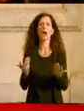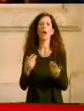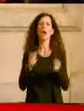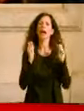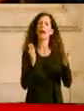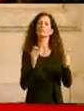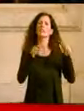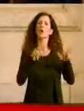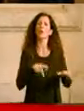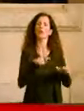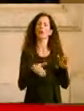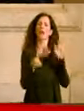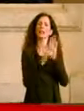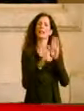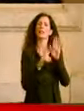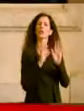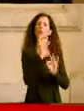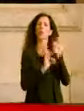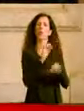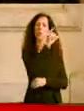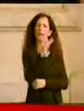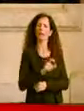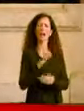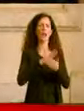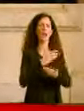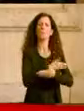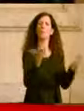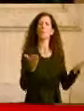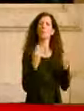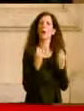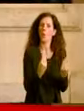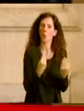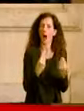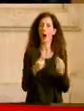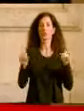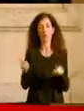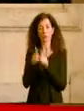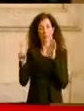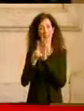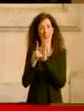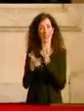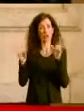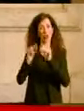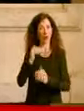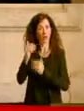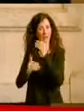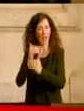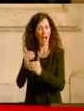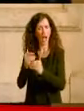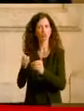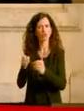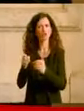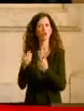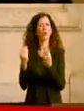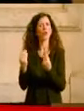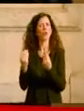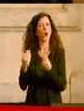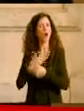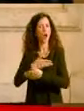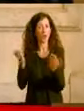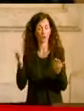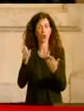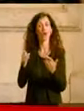Gazzetta Ufficiale il decreto Cura Italia e anche il decreto rilancio, al quale ovviamente è legato il